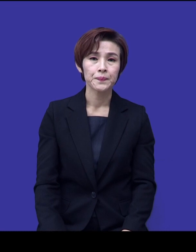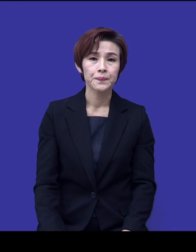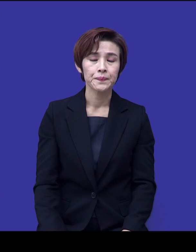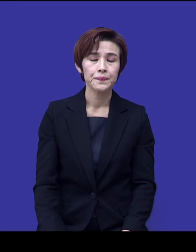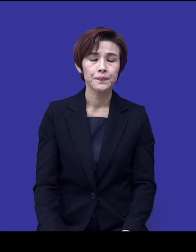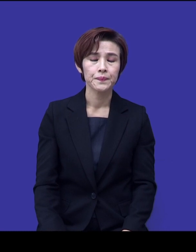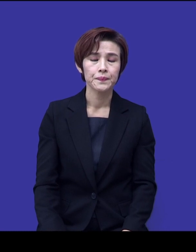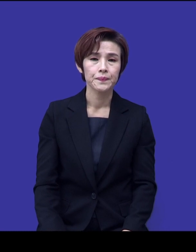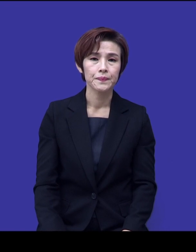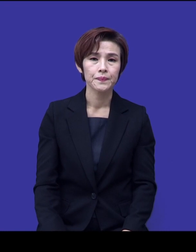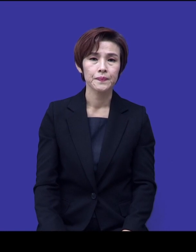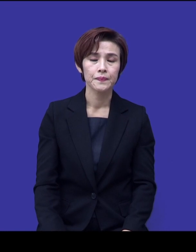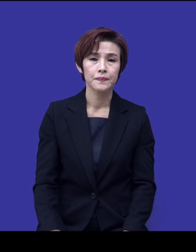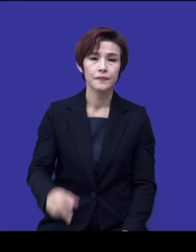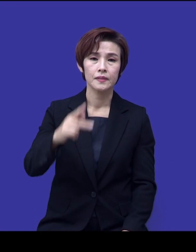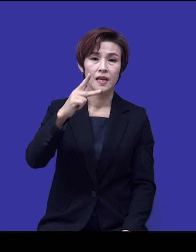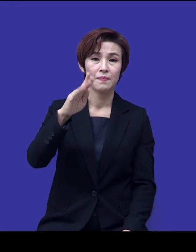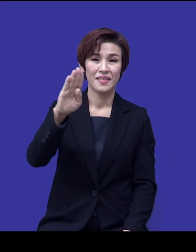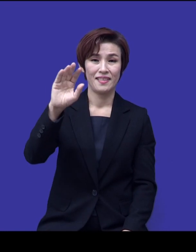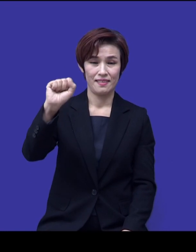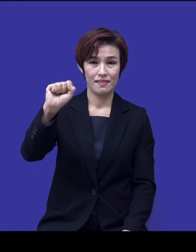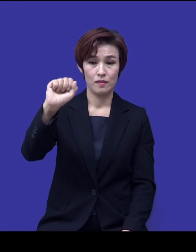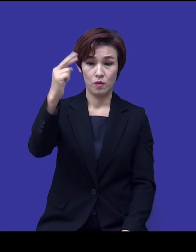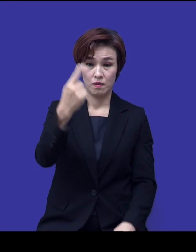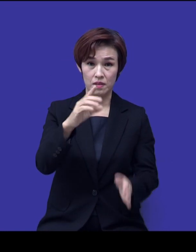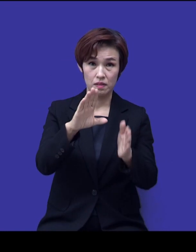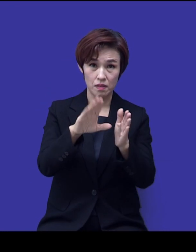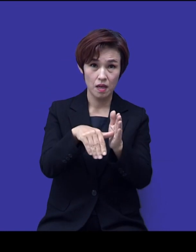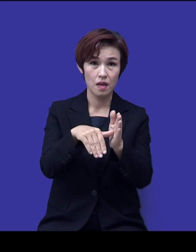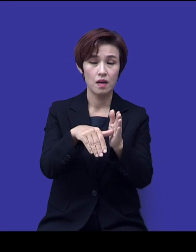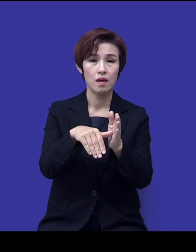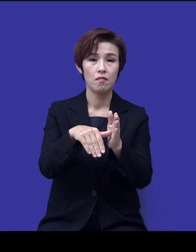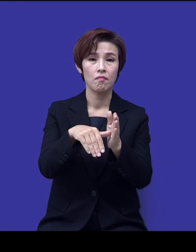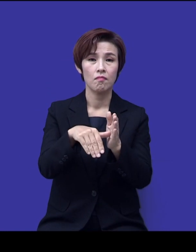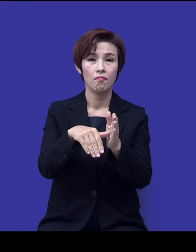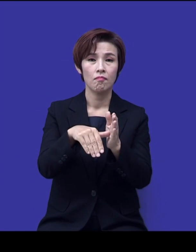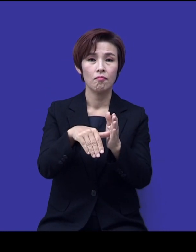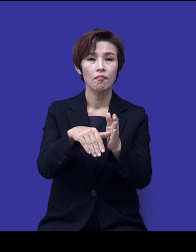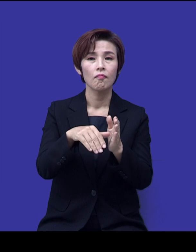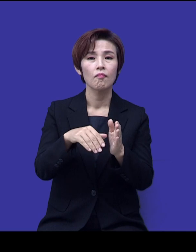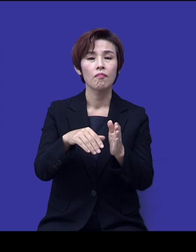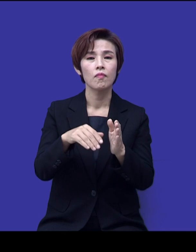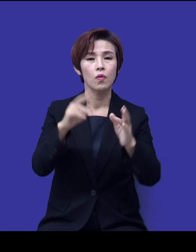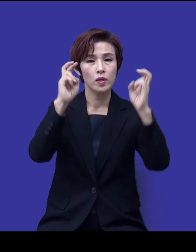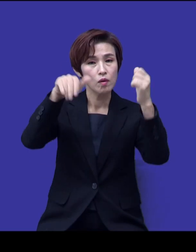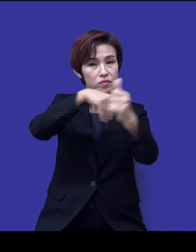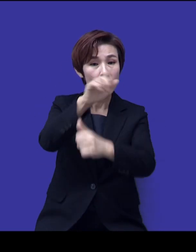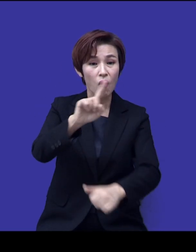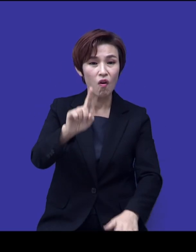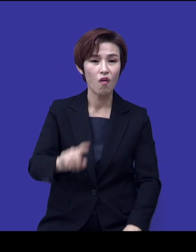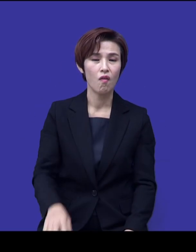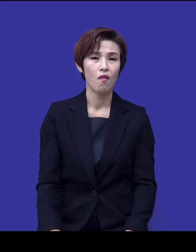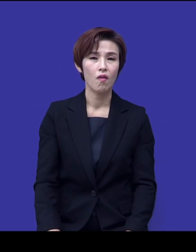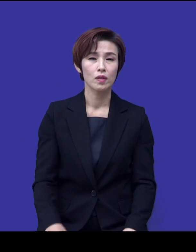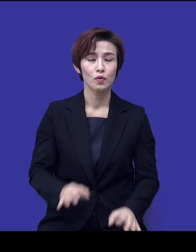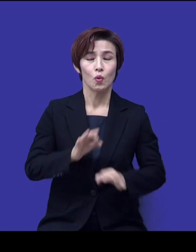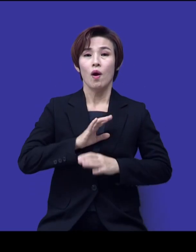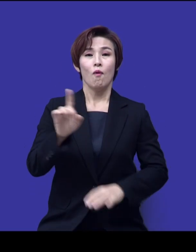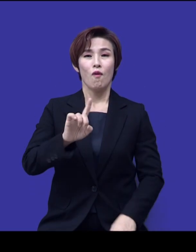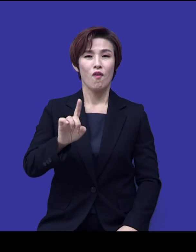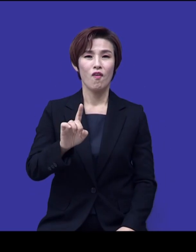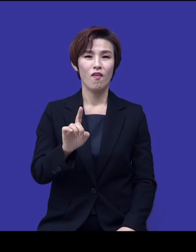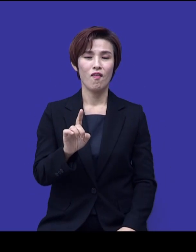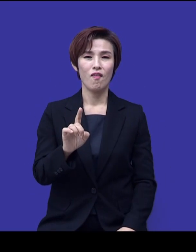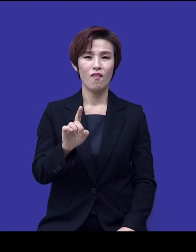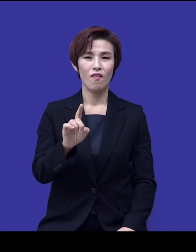소식을 접했을 거 아니에요. 그때 같은 산의 분위기는 어땠어요? 다시 회사에 출근하셨을 때. 제일 놀란 건 청경 아저씨들이요. 예. 아, 청경 아저씨.